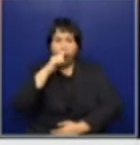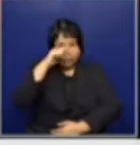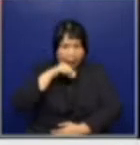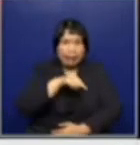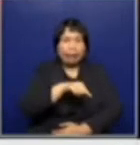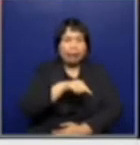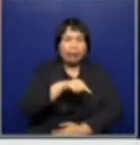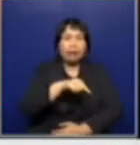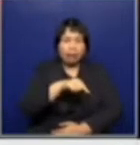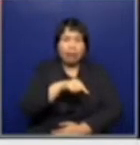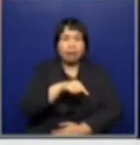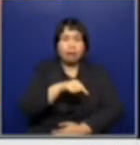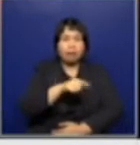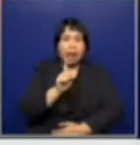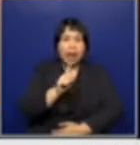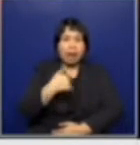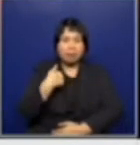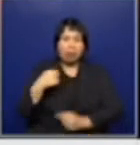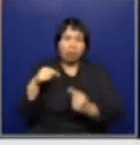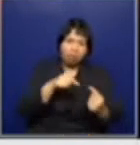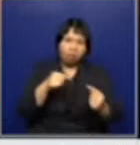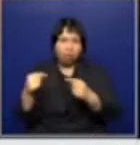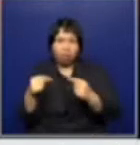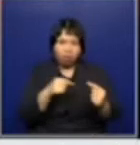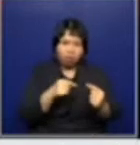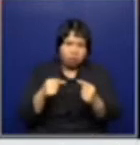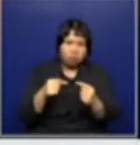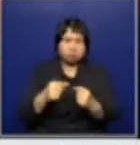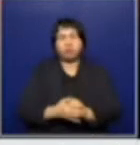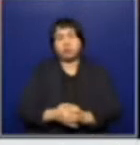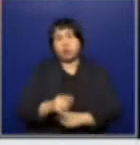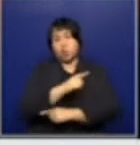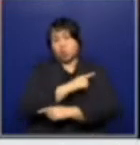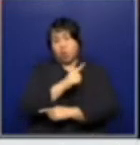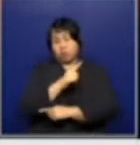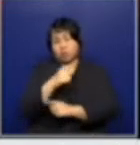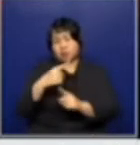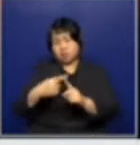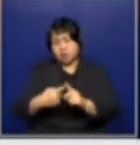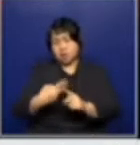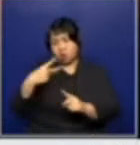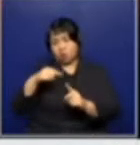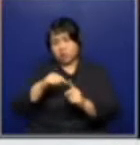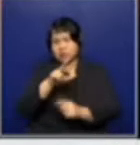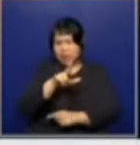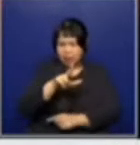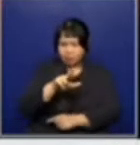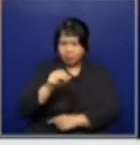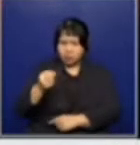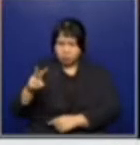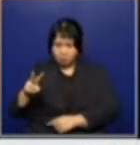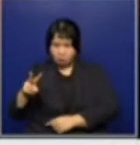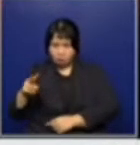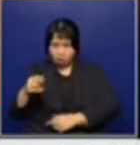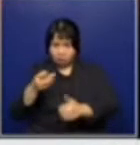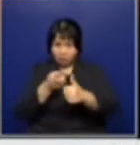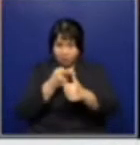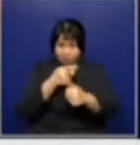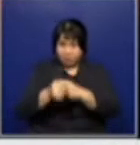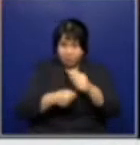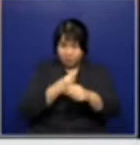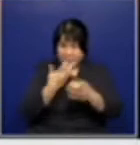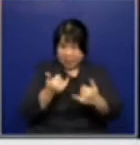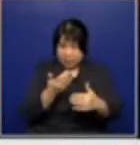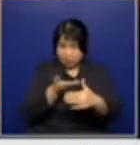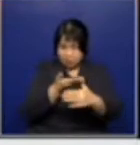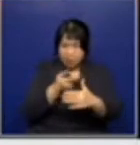มีการต่อสู้ข้อพิพาทเมื่อวันที่3ถึงวันที่12กุมภาพันธ์เมื่อต้นปีคาดการว่าภาย